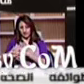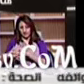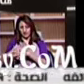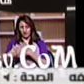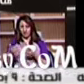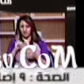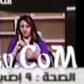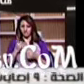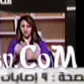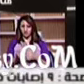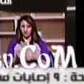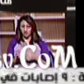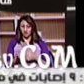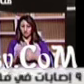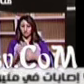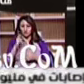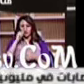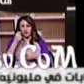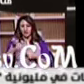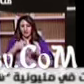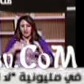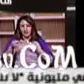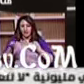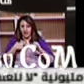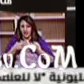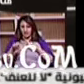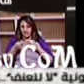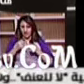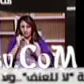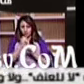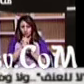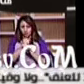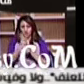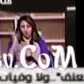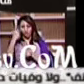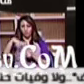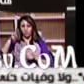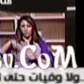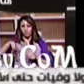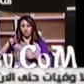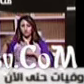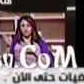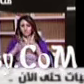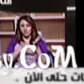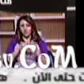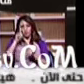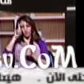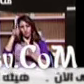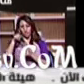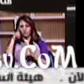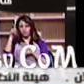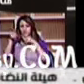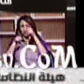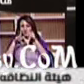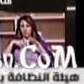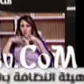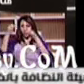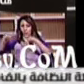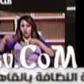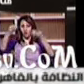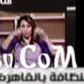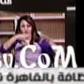رجال الاعمال او مؤسسه القطاع الخاص اللي فيها 18 مليون واحد بيشتغل صحيح ف النهارده مش ممكن نقعد نهدم نهدم ده انا